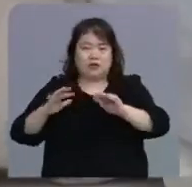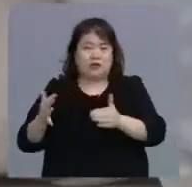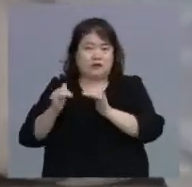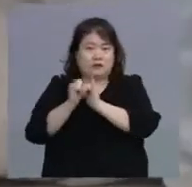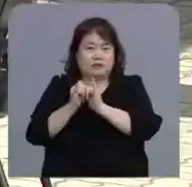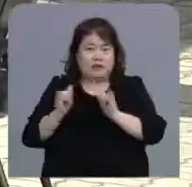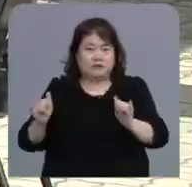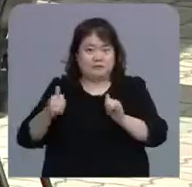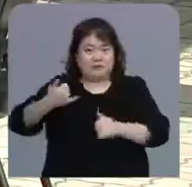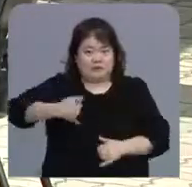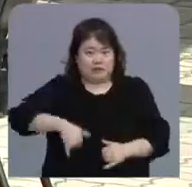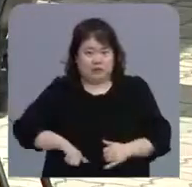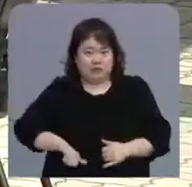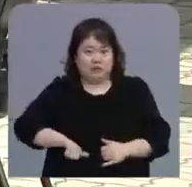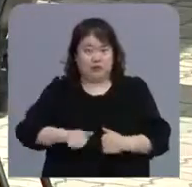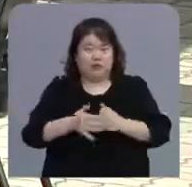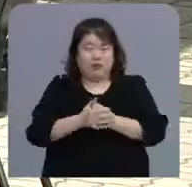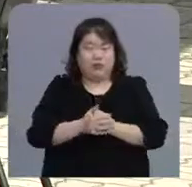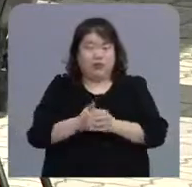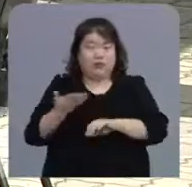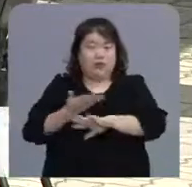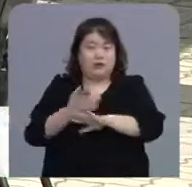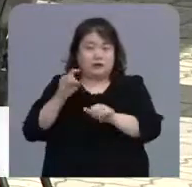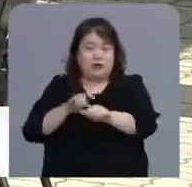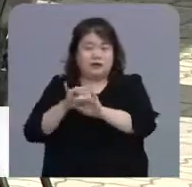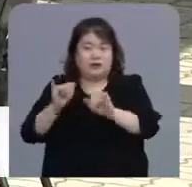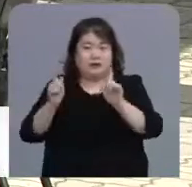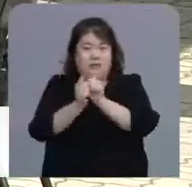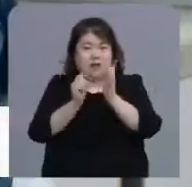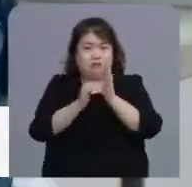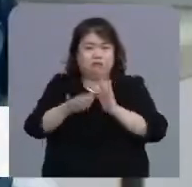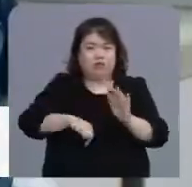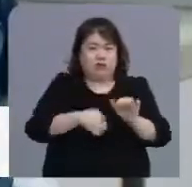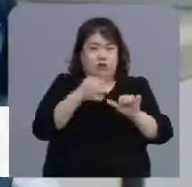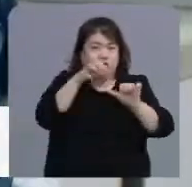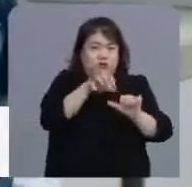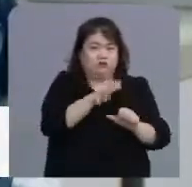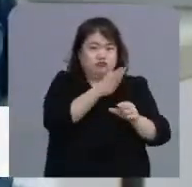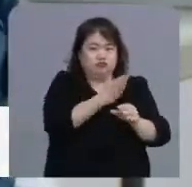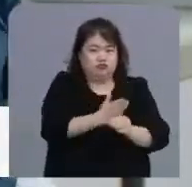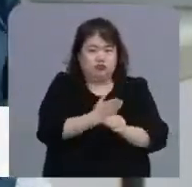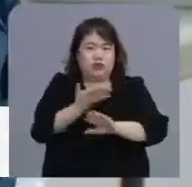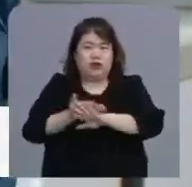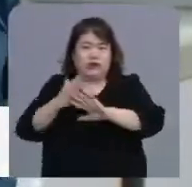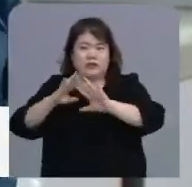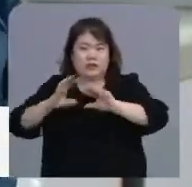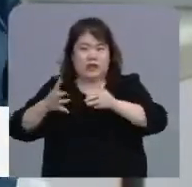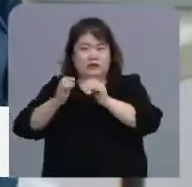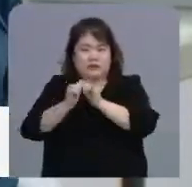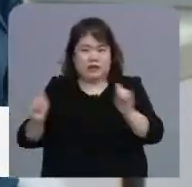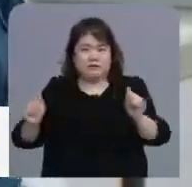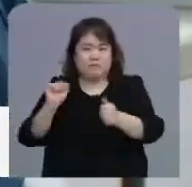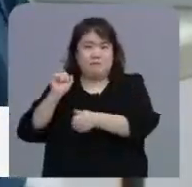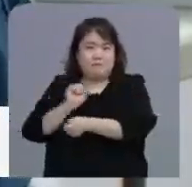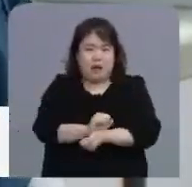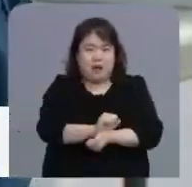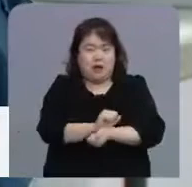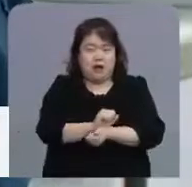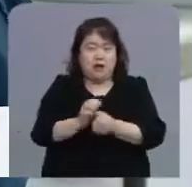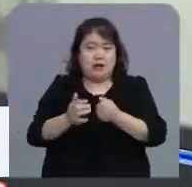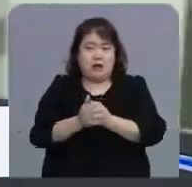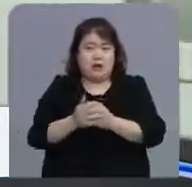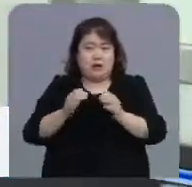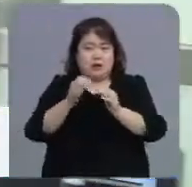확진자의 자녀와 다른 지역 확진자와 접촉한 뒤 격리 중이던 외국인이 감염되는 등 주로 격리자 가운데